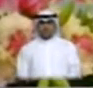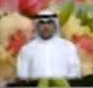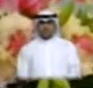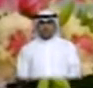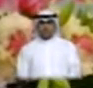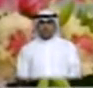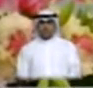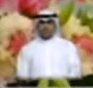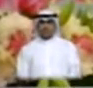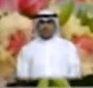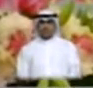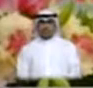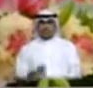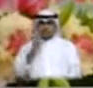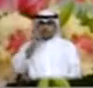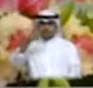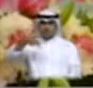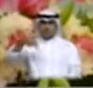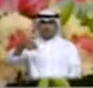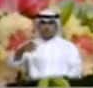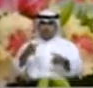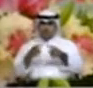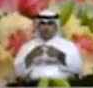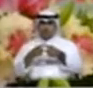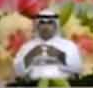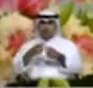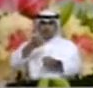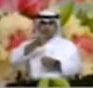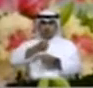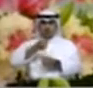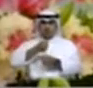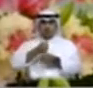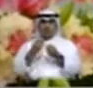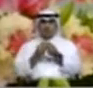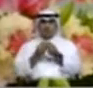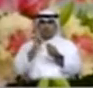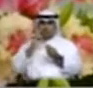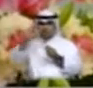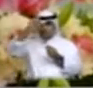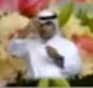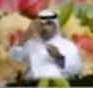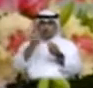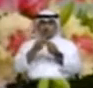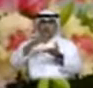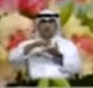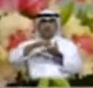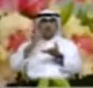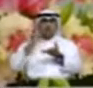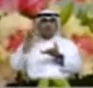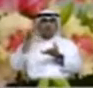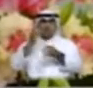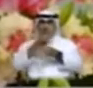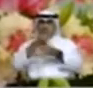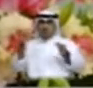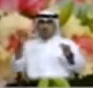نعمل من خلالها إلى تسليط الضوء على واقع التعاون العربي التركي المشترك في مختلف المجالات